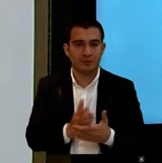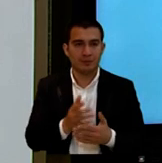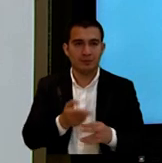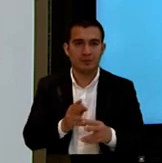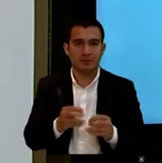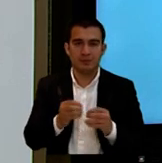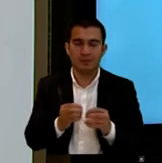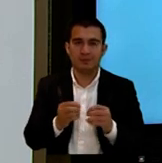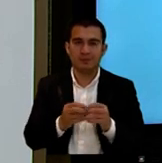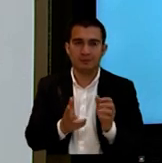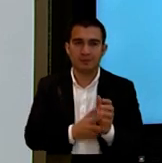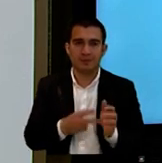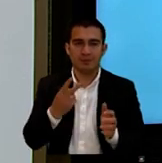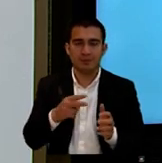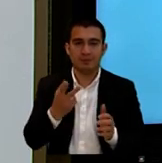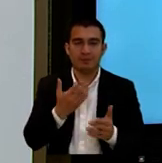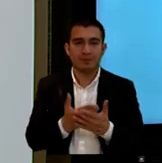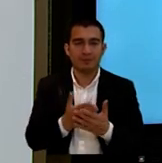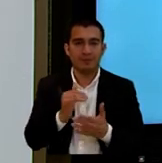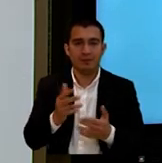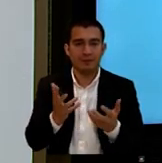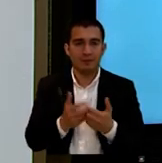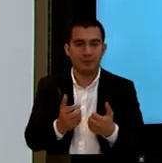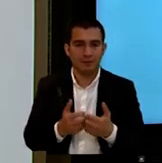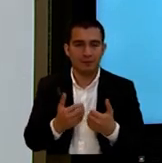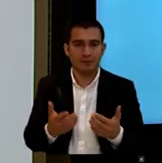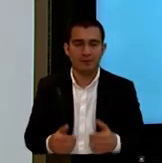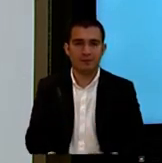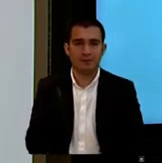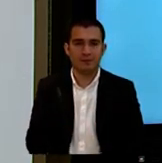10-chi, 18-chi va 23-chi masalalarni yeching.